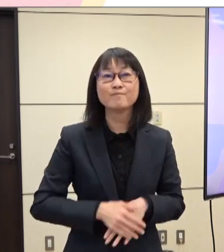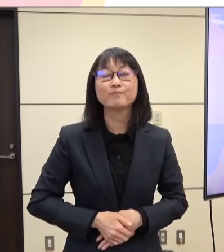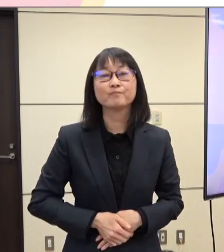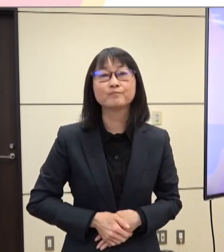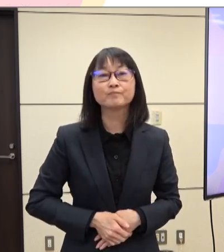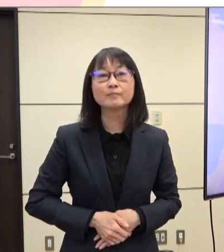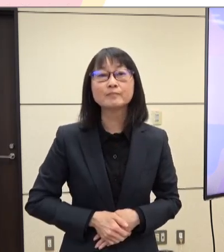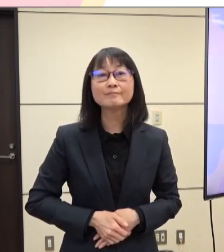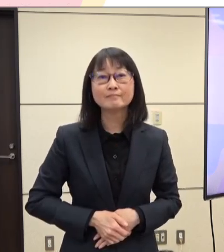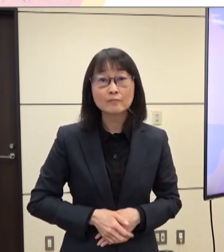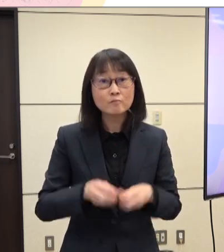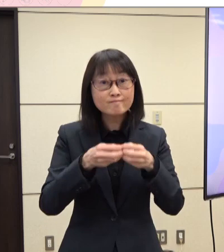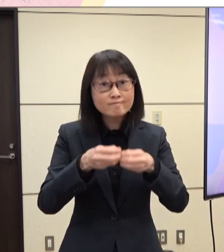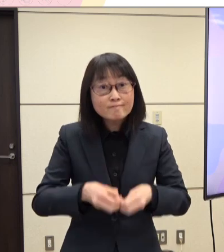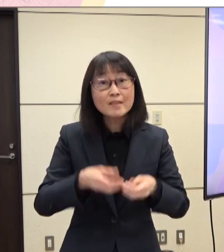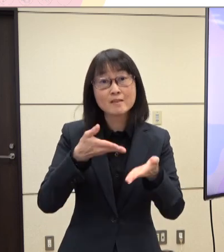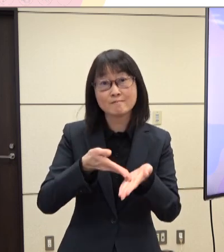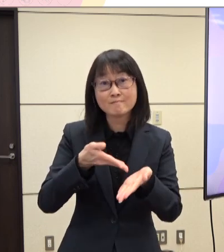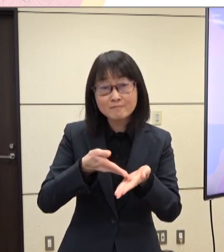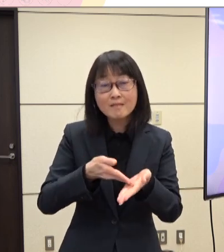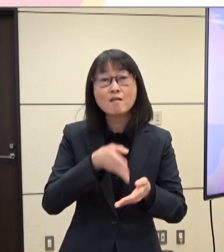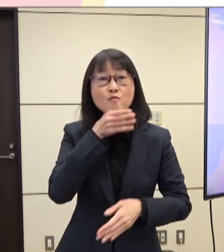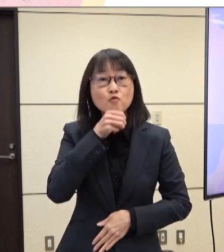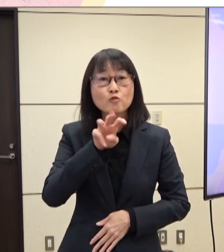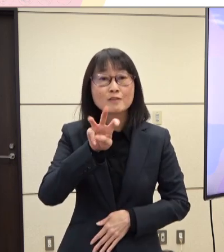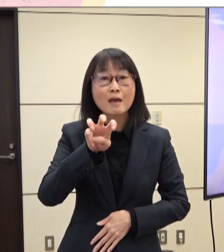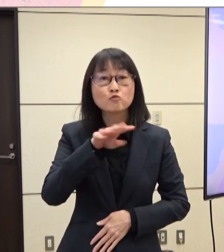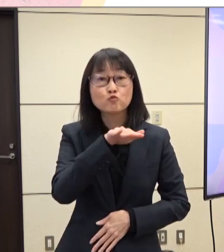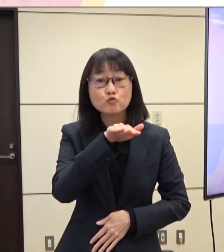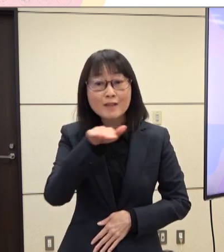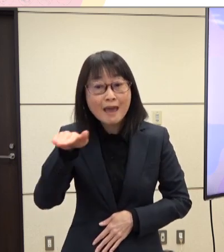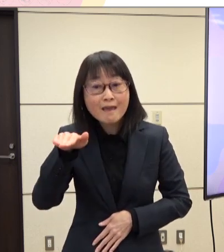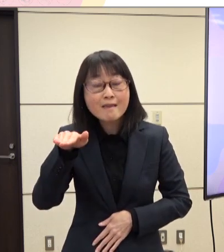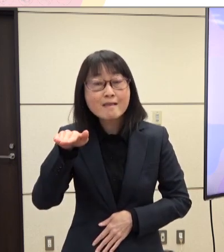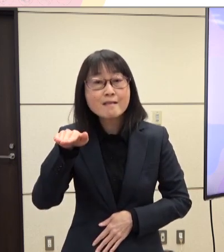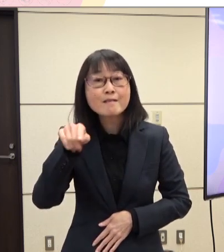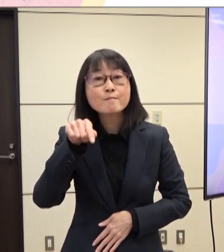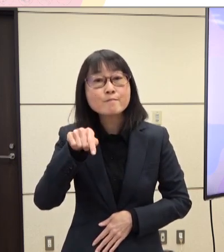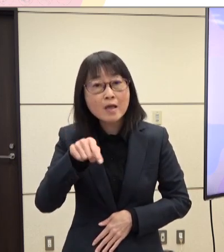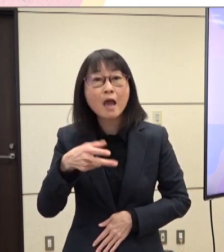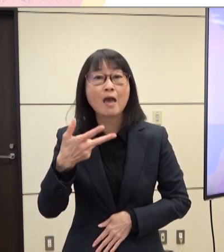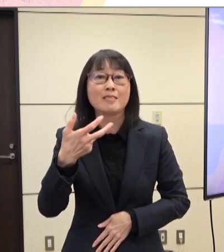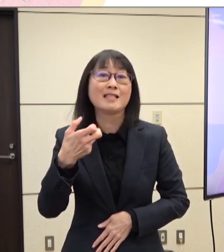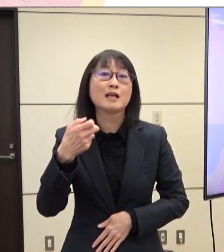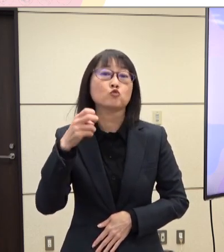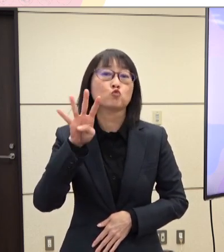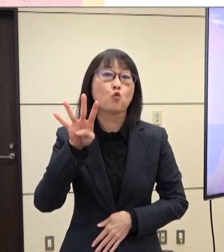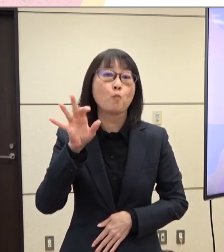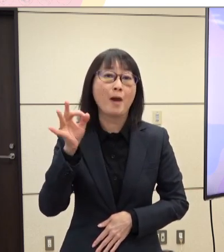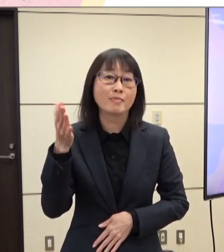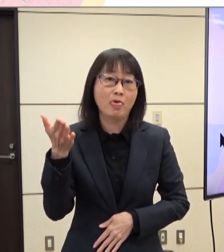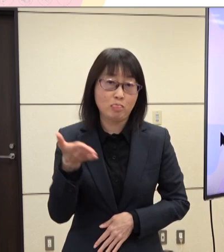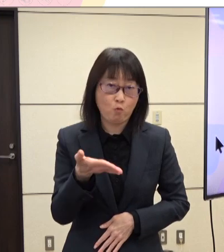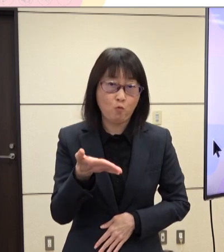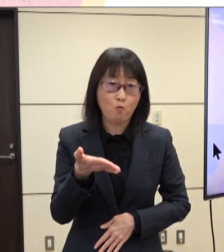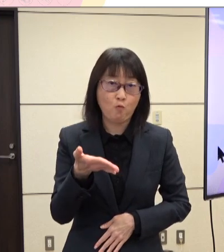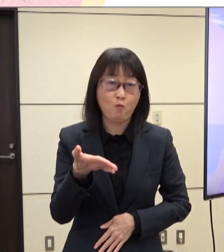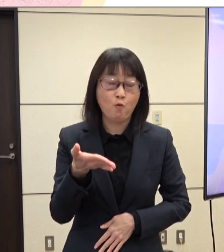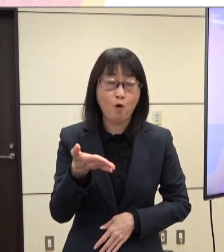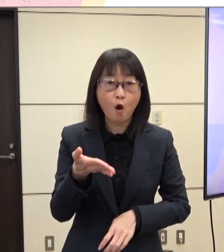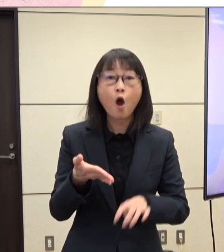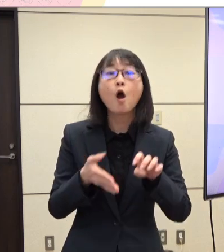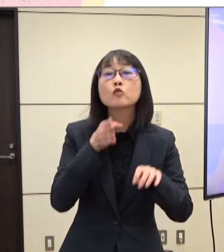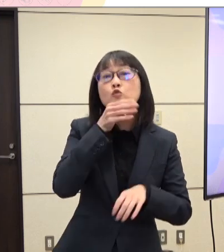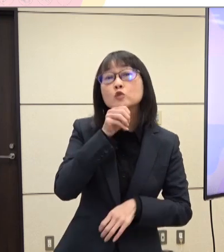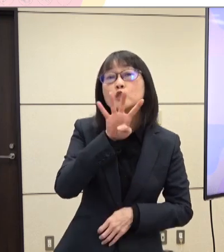内訳を見ますと、30代までがこの部分ですね、 74% を占めまして、40代まで